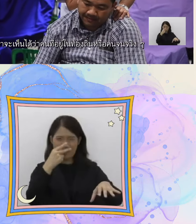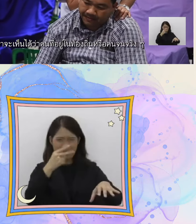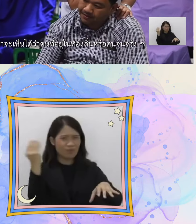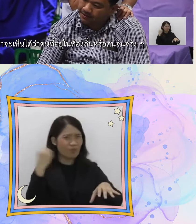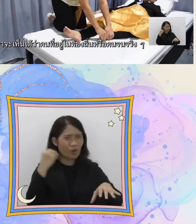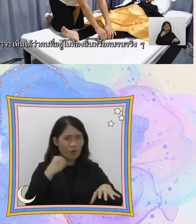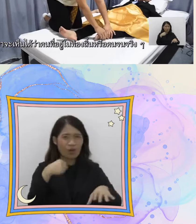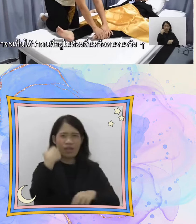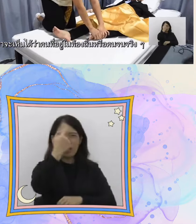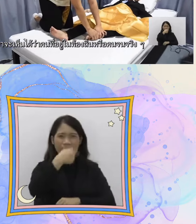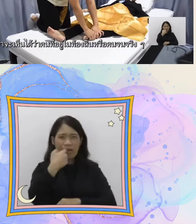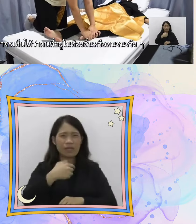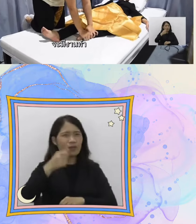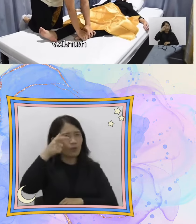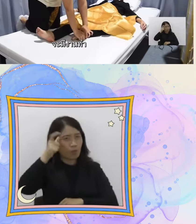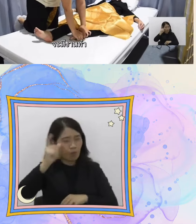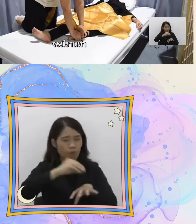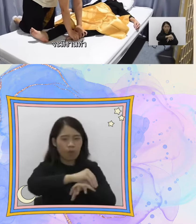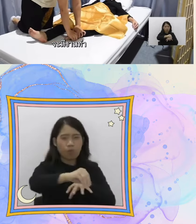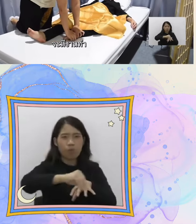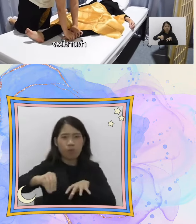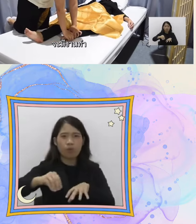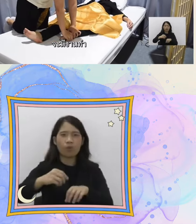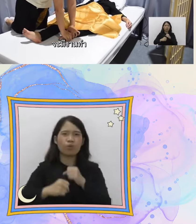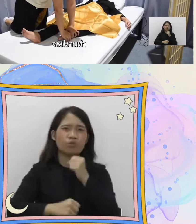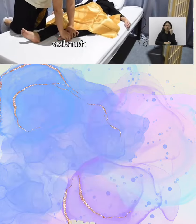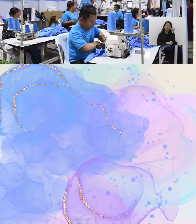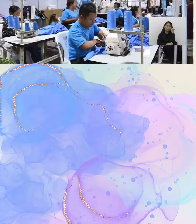ทีน์หรอคนจนริงๆ ครับ จะมีกันค่ะ